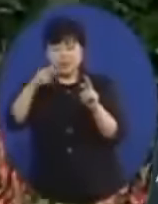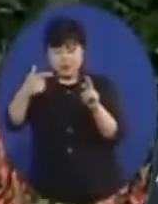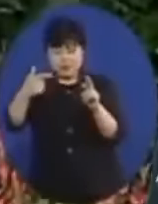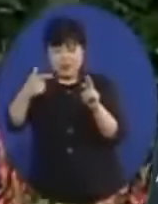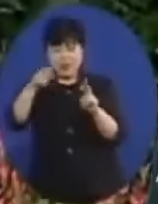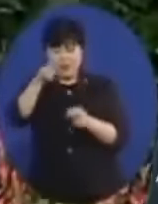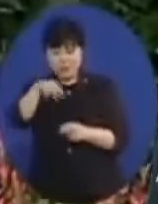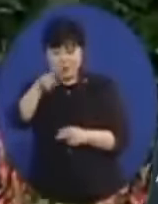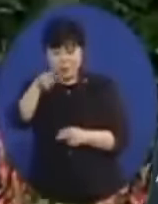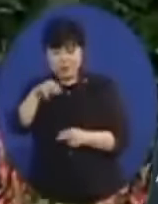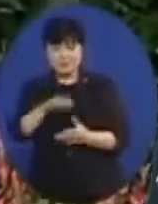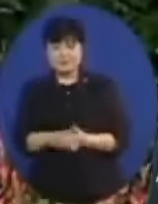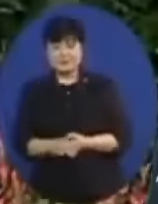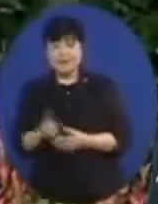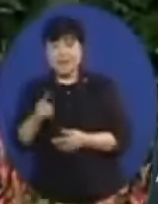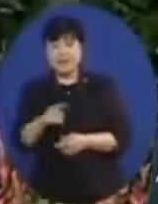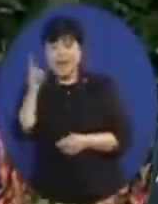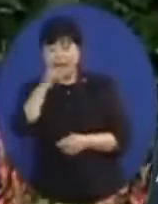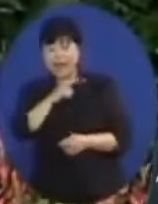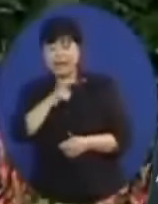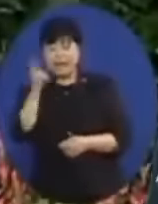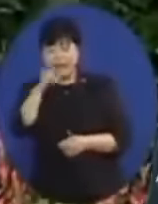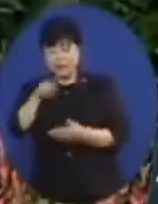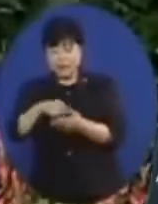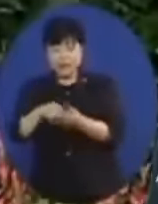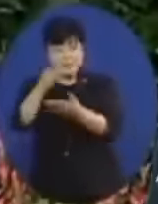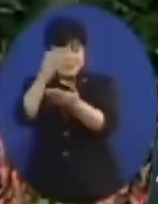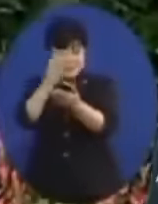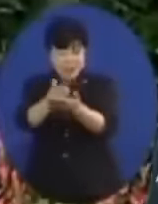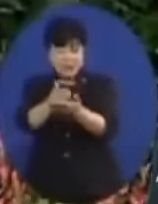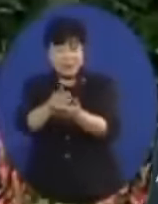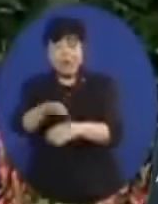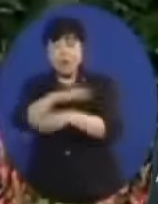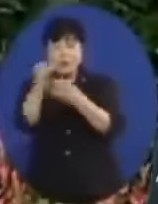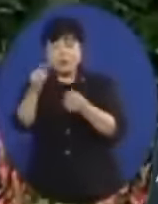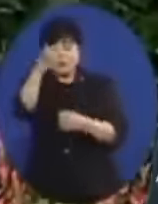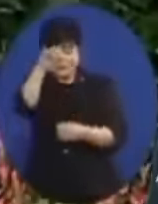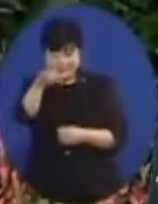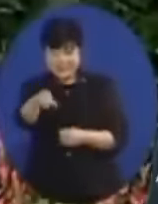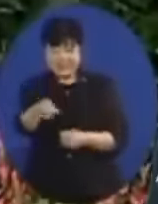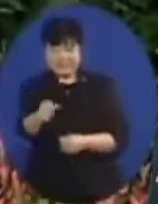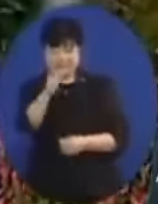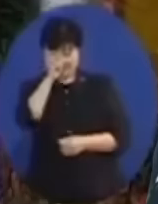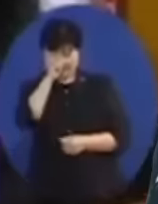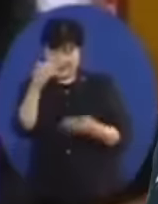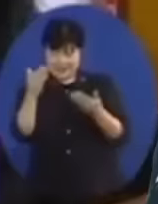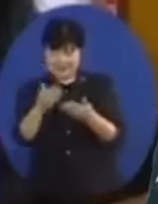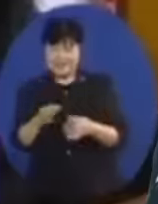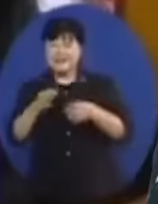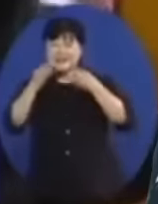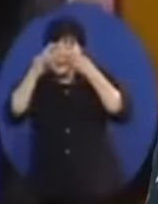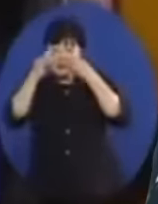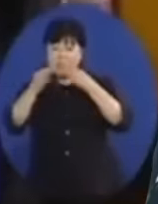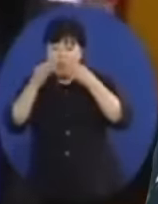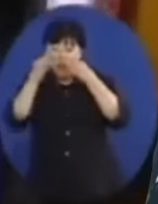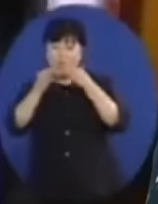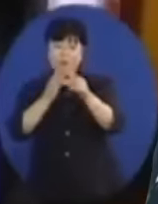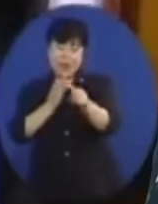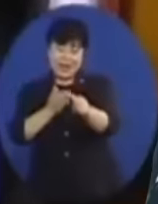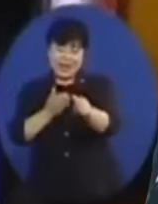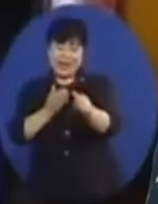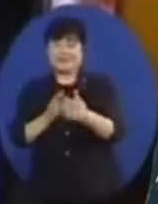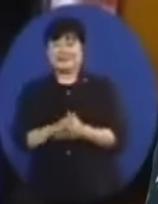다 같이 한번 읽어보십시다. 아무에게도 악을 악으로 갚지 말고 모든 사람 앞에서 선한 일을